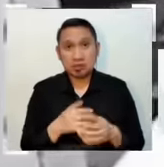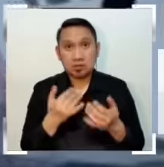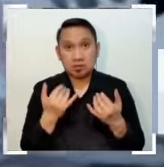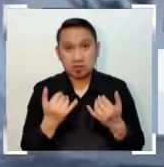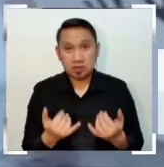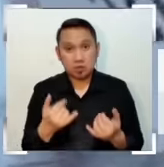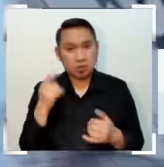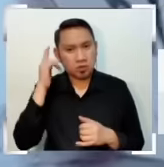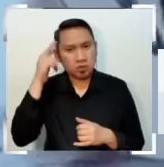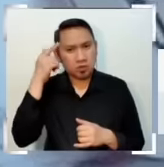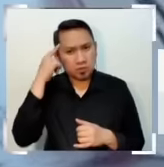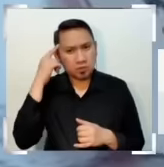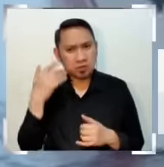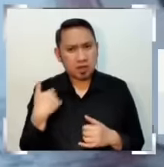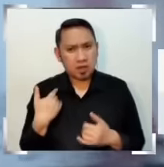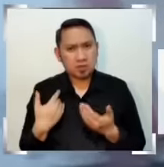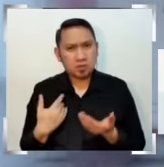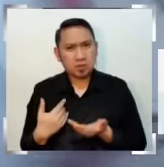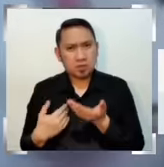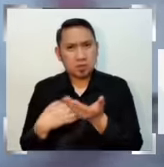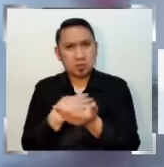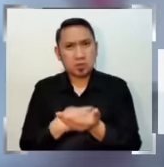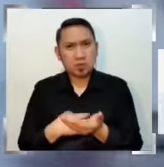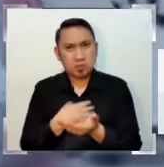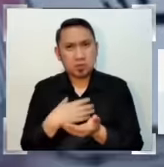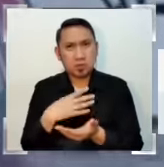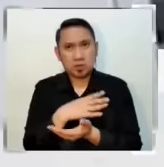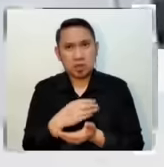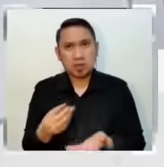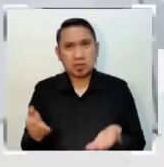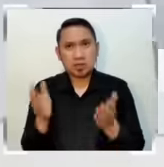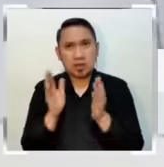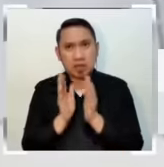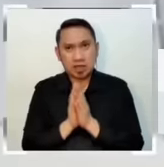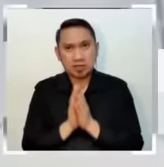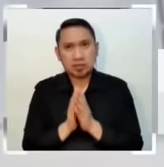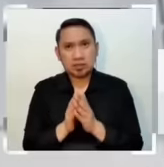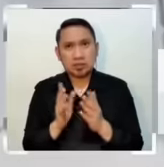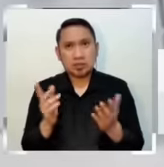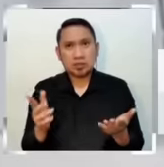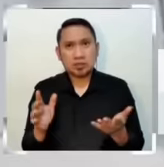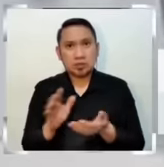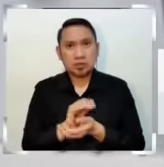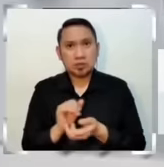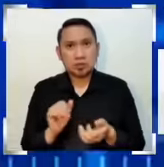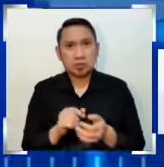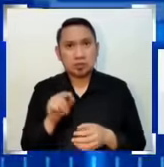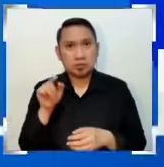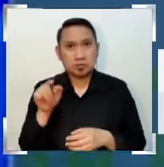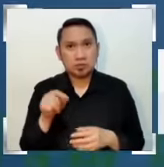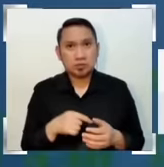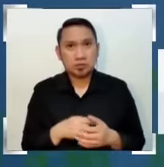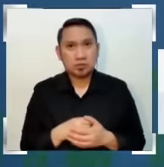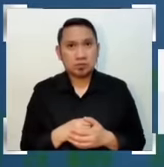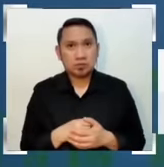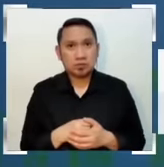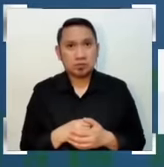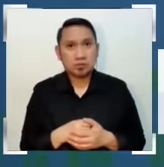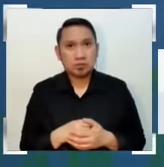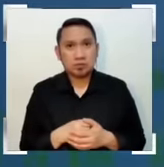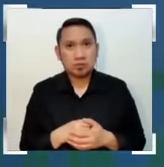na maghain ng reklamo kaugnay niyan at humingi ng danyo sa pinsalang tinamo ng resupply ship at barko ng Philippine Coast Guard.